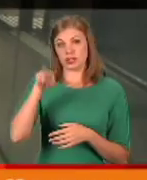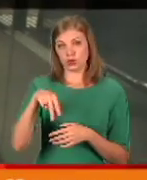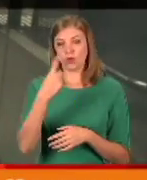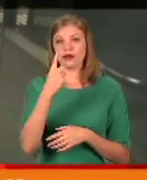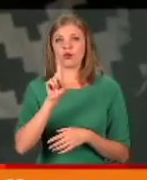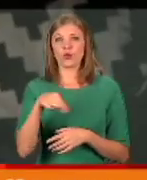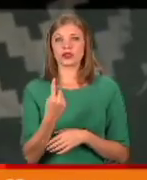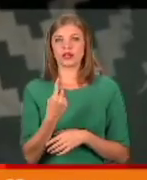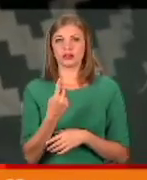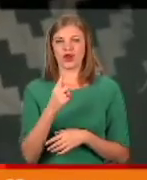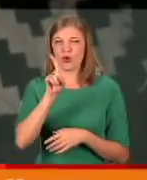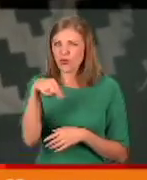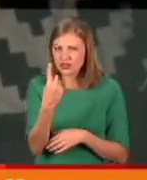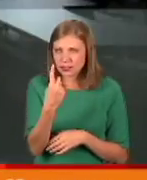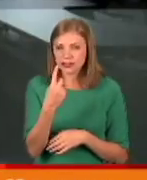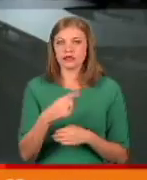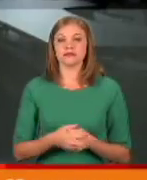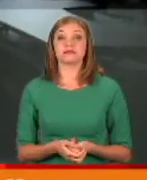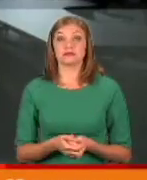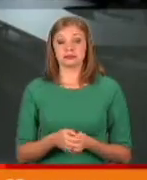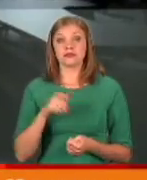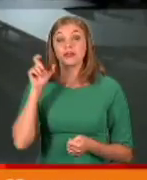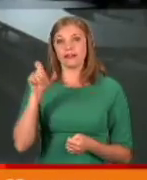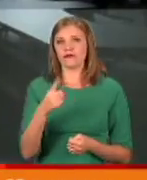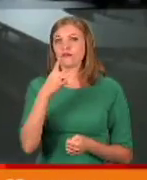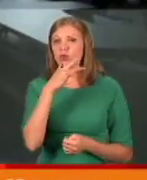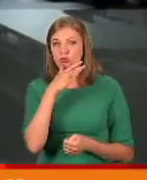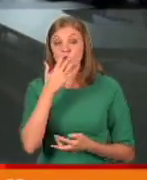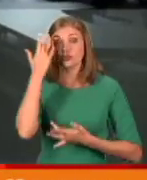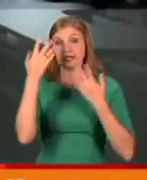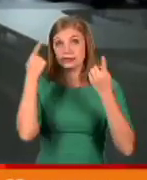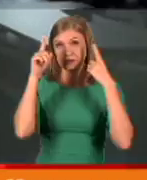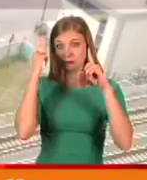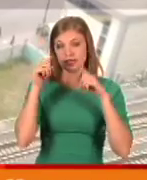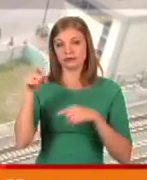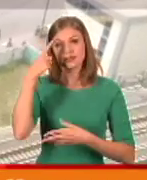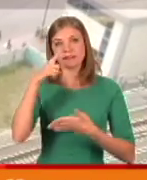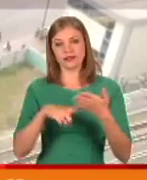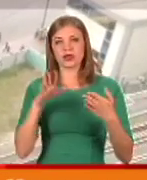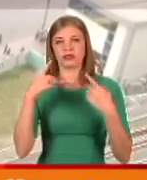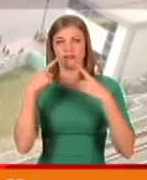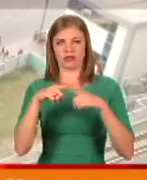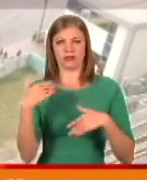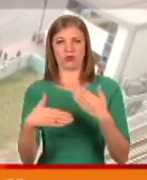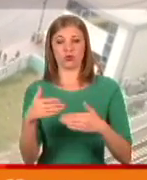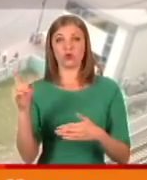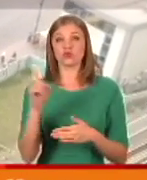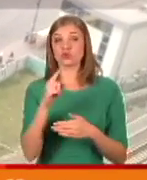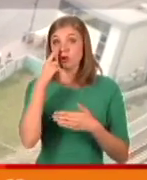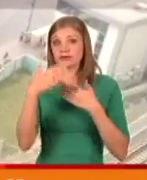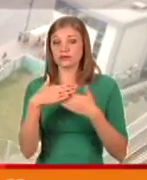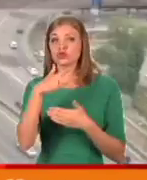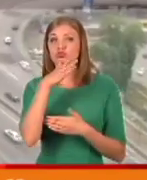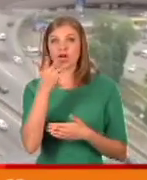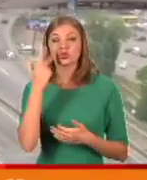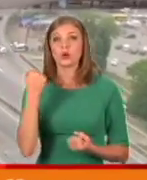година. Година? Прагматик та водночас мрійник Роман Хміль вірить у технології, у те, що не за горою час,